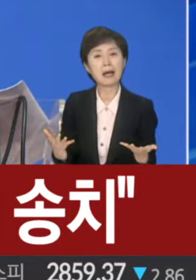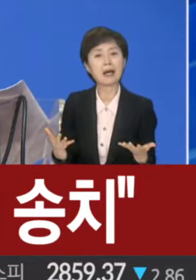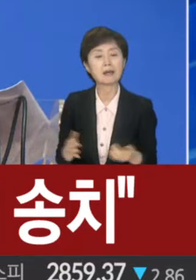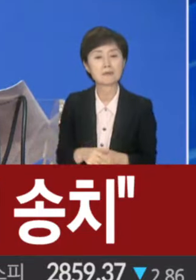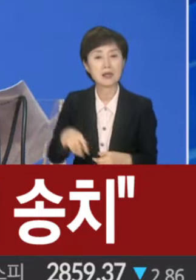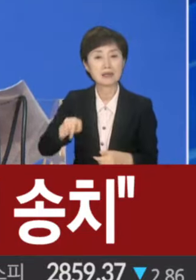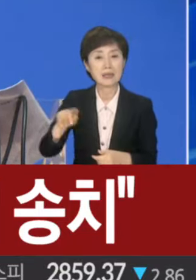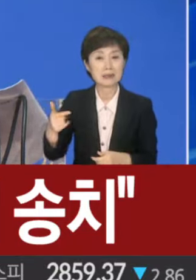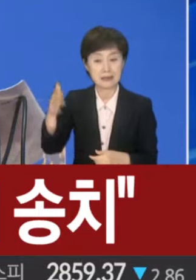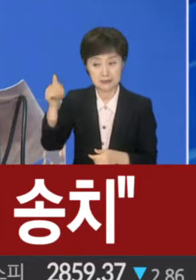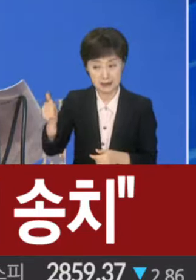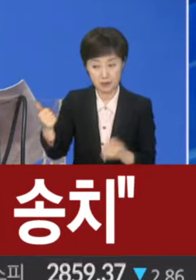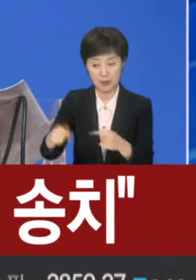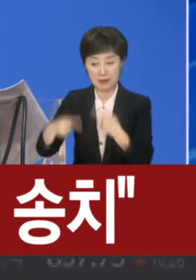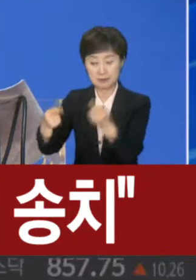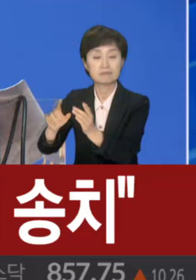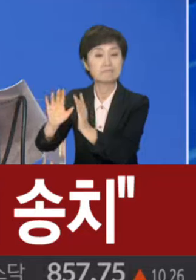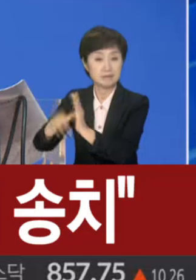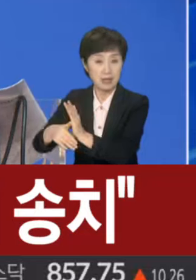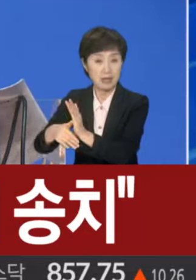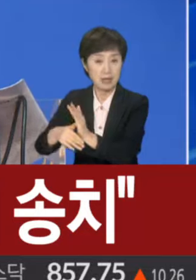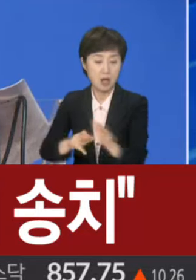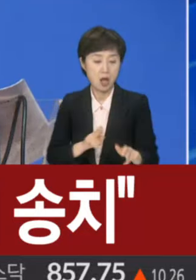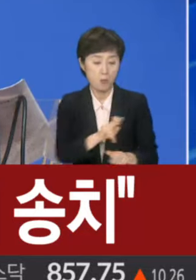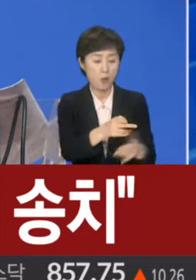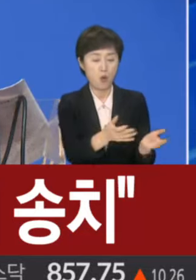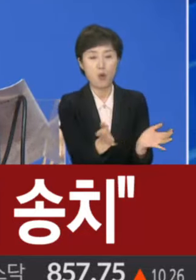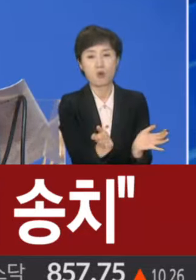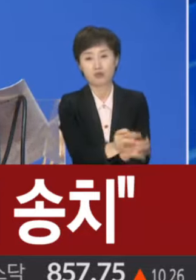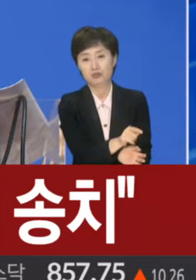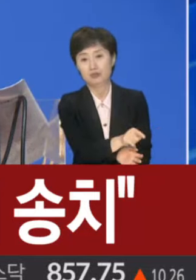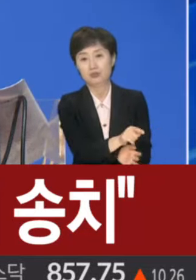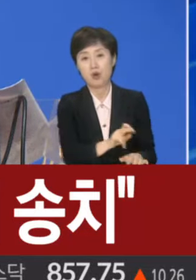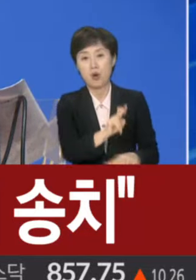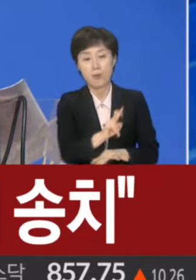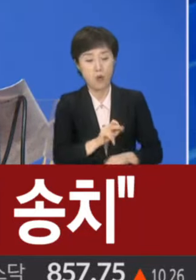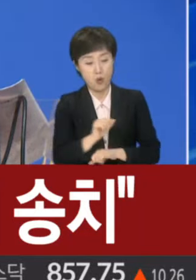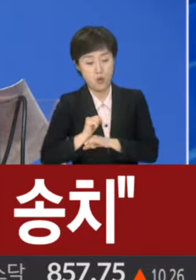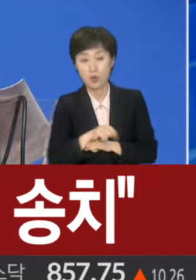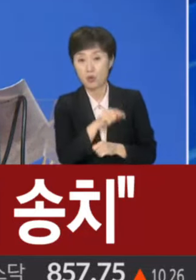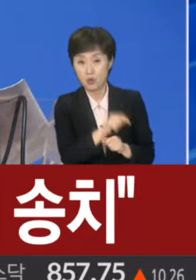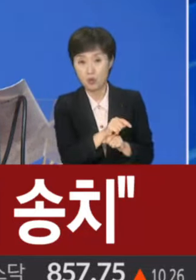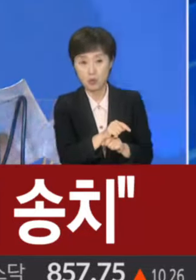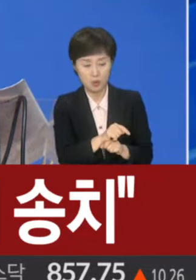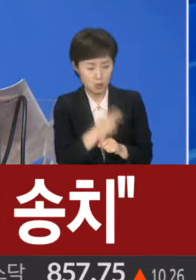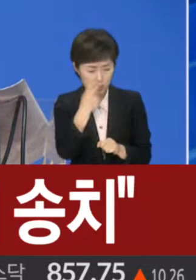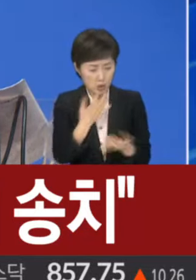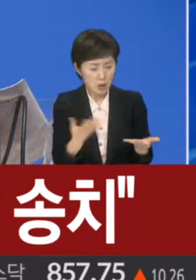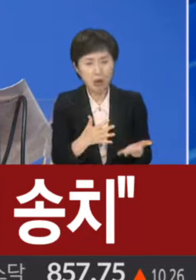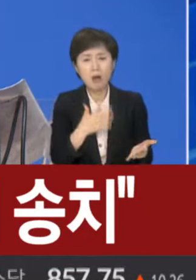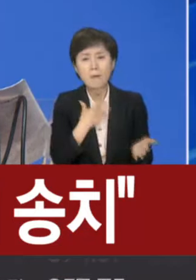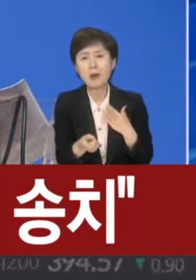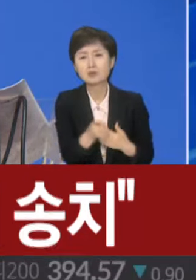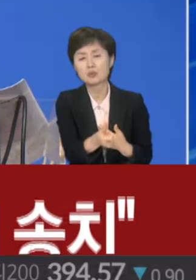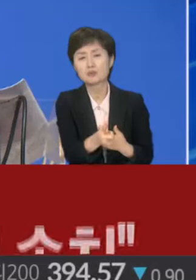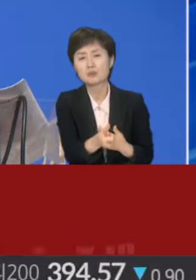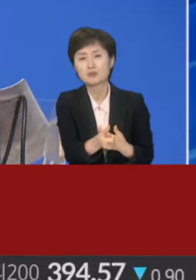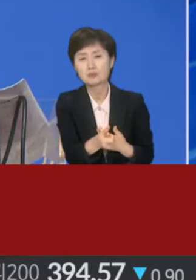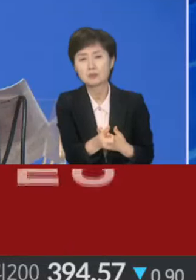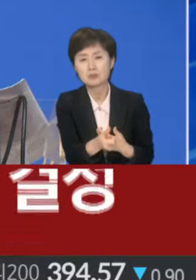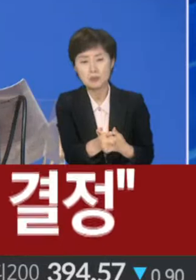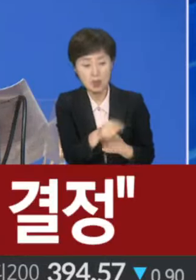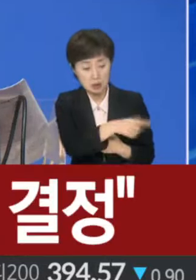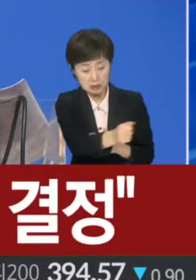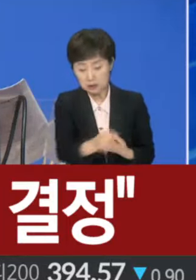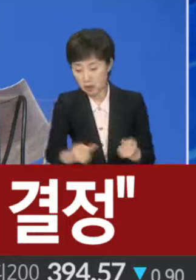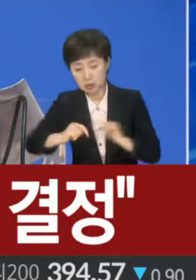뭐 회의에 참여를 했을 때 이 포병인 그래서 수색 업무에 익숙하지 않은 이 대대장급의 이 현장 지휘관부들이 이 회의에